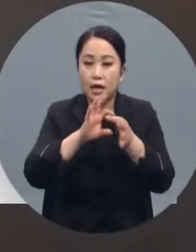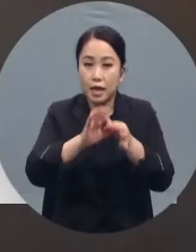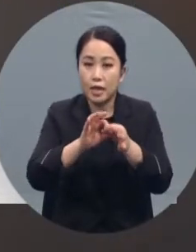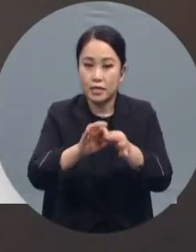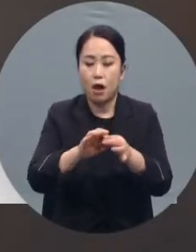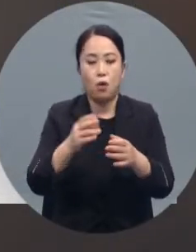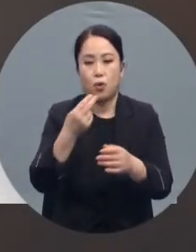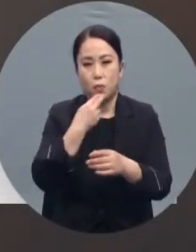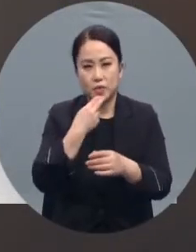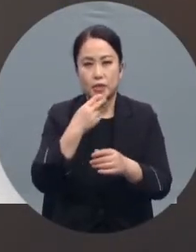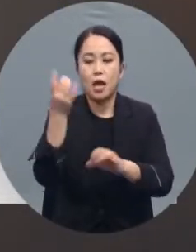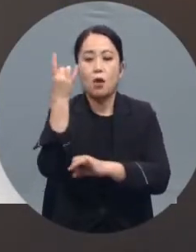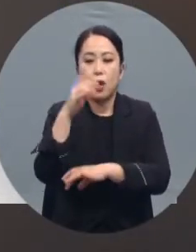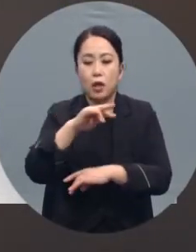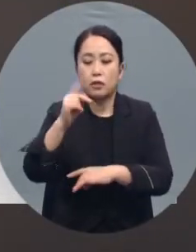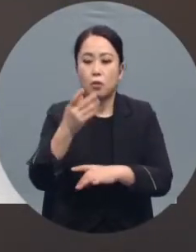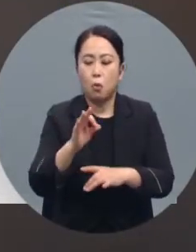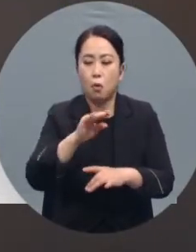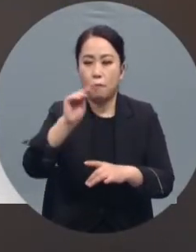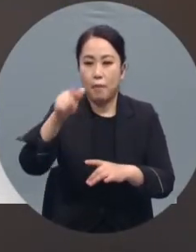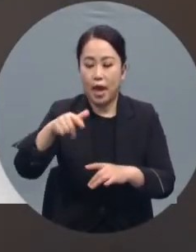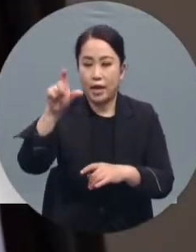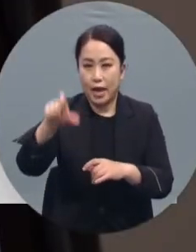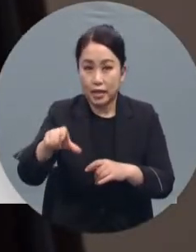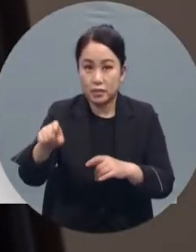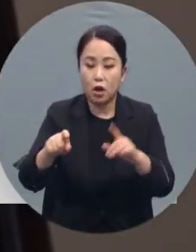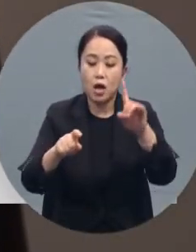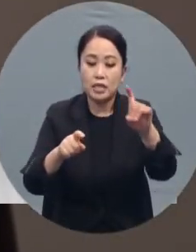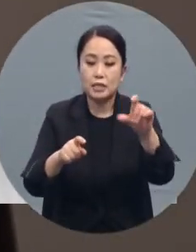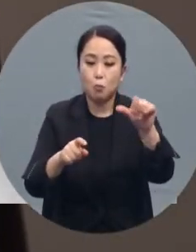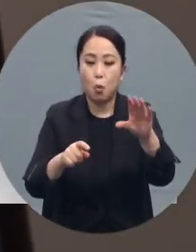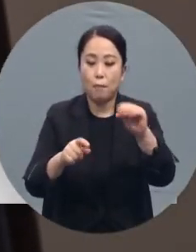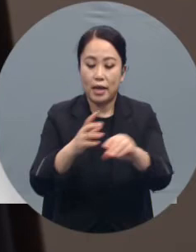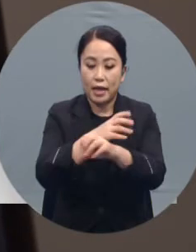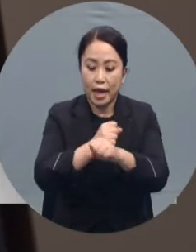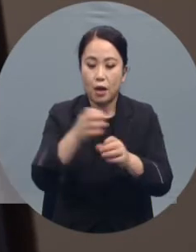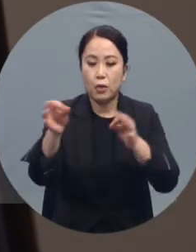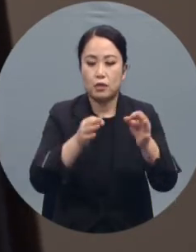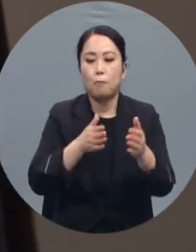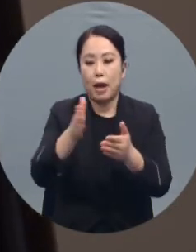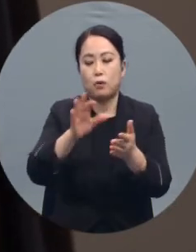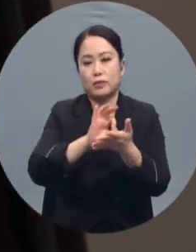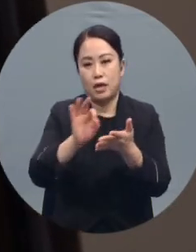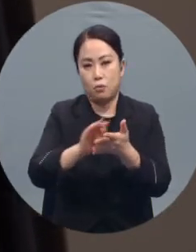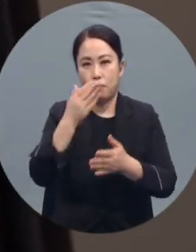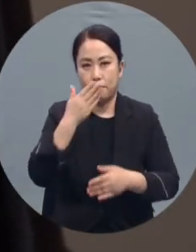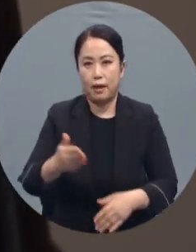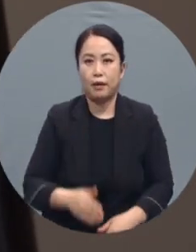기존 동백전처럼 시내 15만 개 가맹점에서 바로 사용할 수 있습니다.